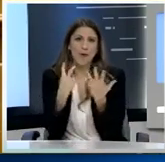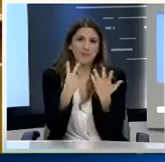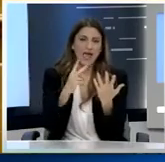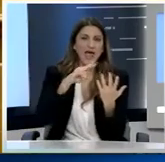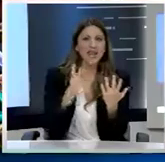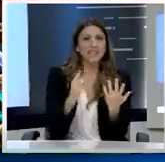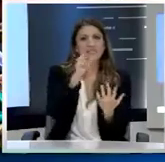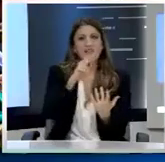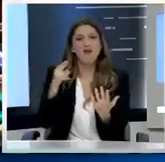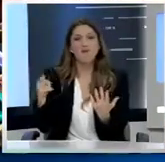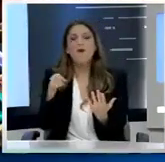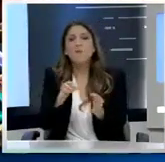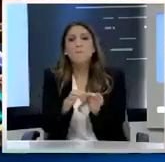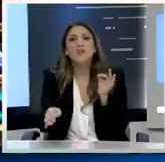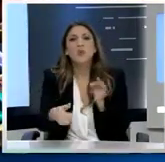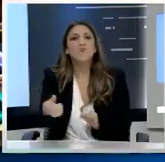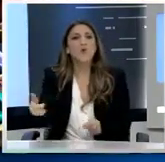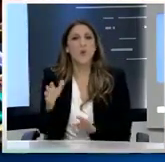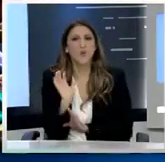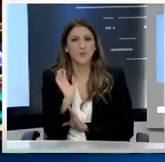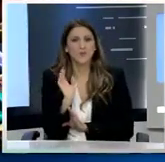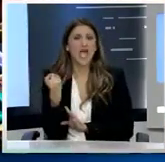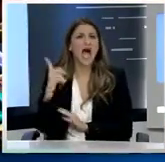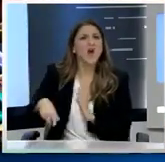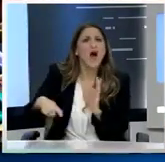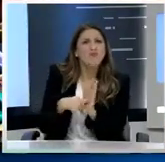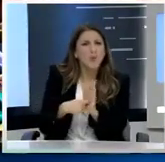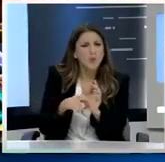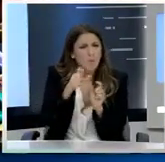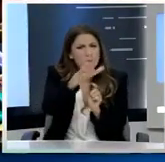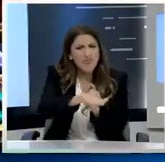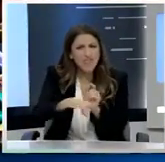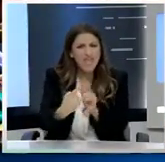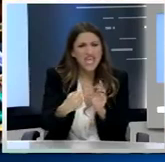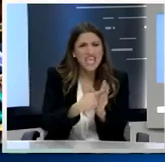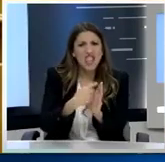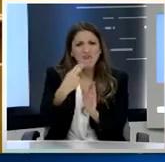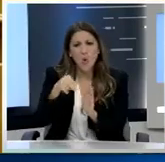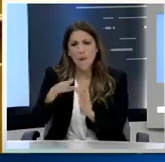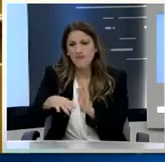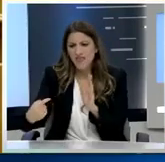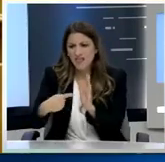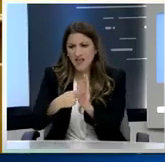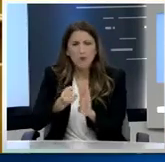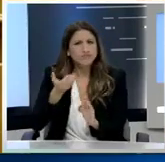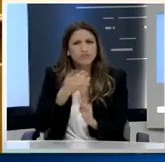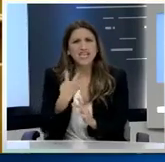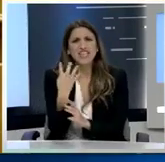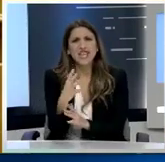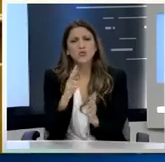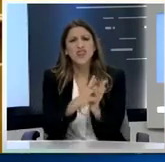ευρώ μόνο το μέτρο αυτό. Επιπλέον αφορολόγητο 1.000 ευρώ για κάθε παιδί, κόστος 317